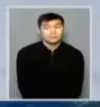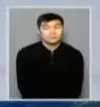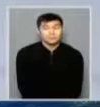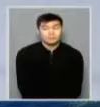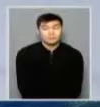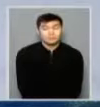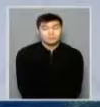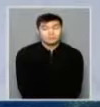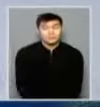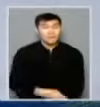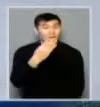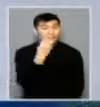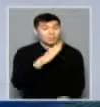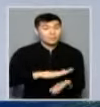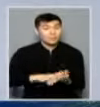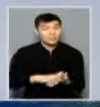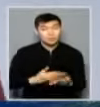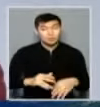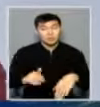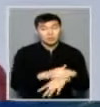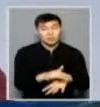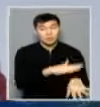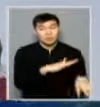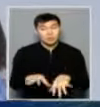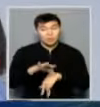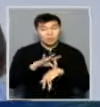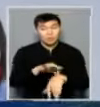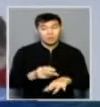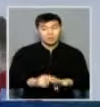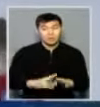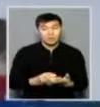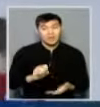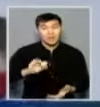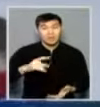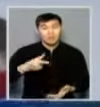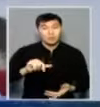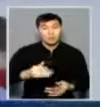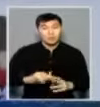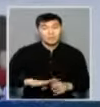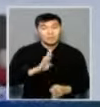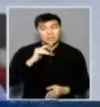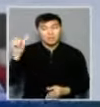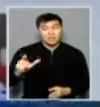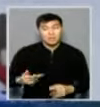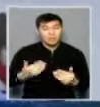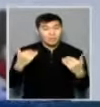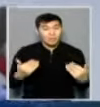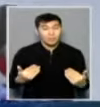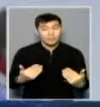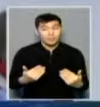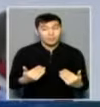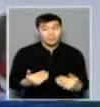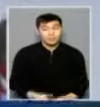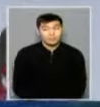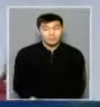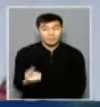Бүгін мұз айдынына қайырымдылық шара ұйымдастырылып жатыр. Және де Айгүл Скуанева ханым. Айгүл ханым бүгін